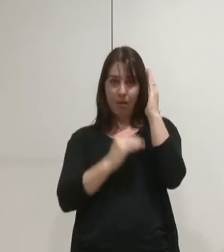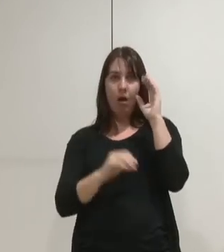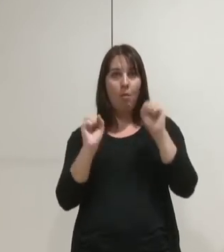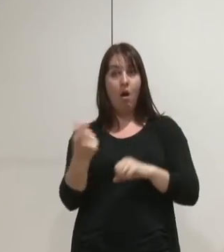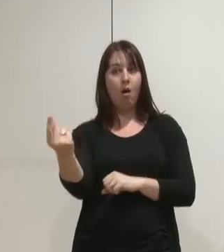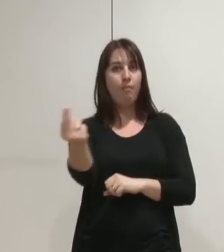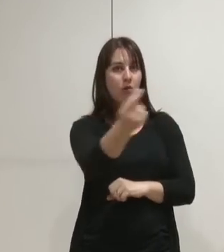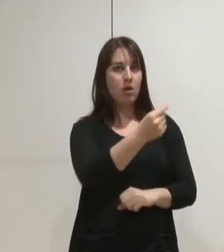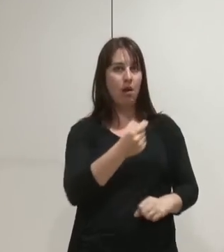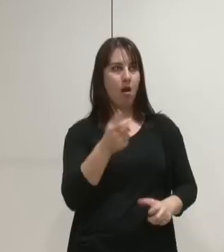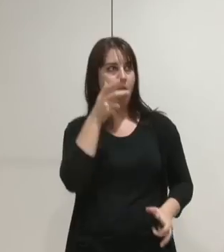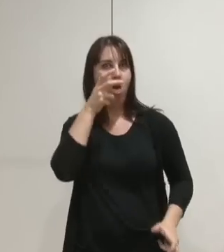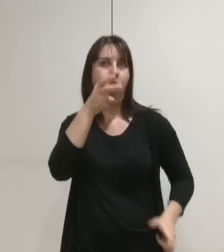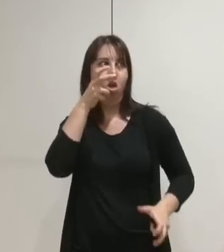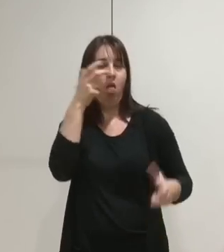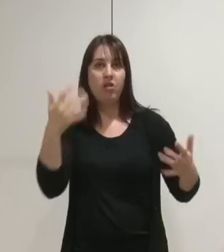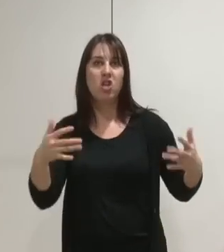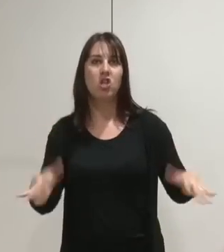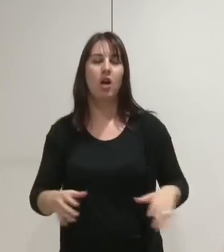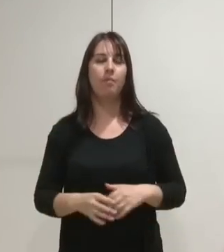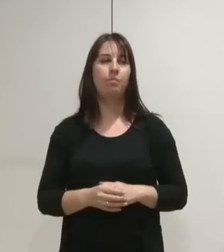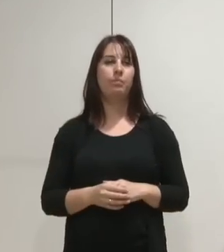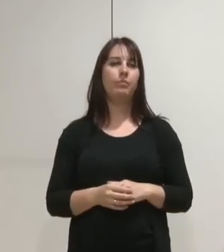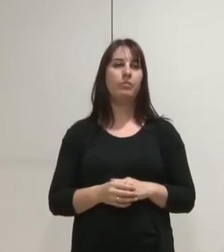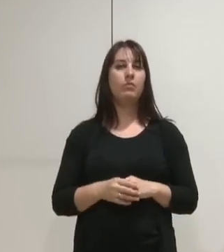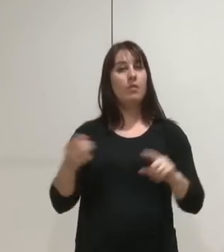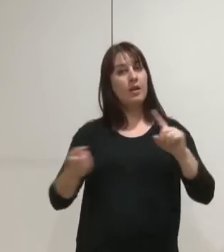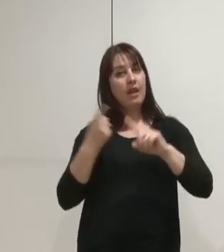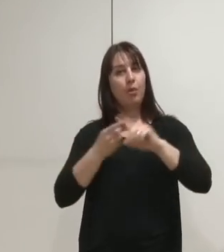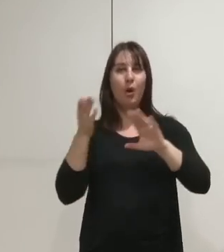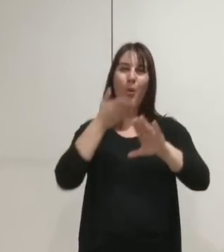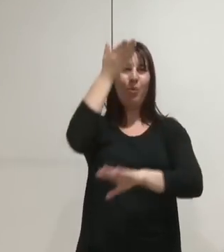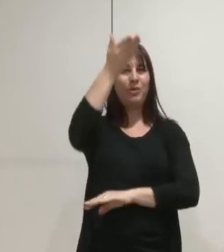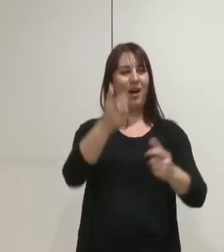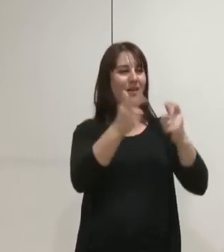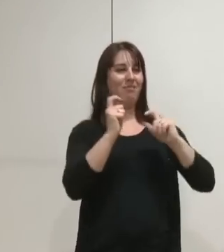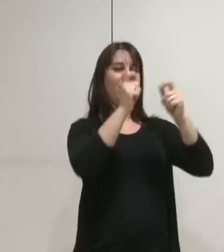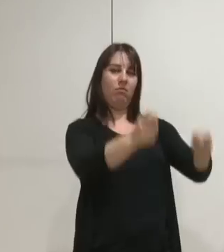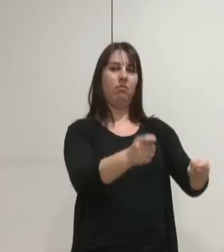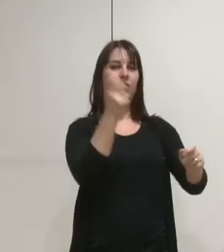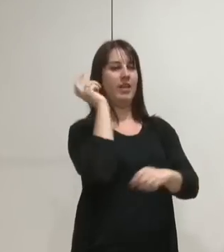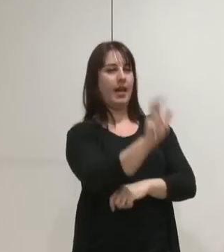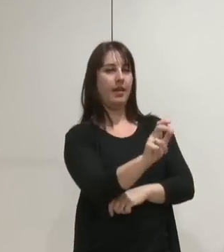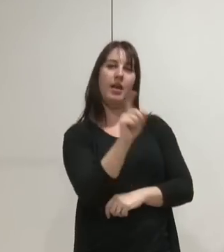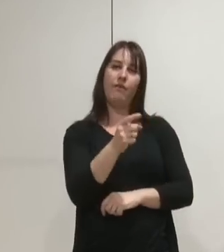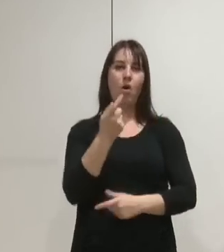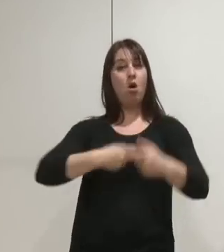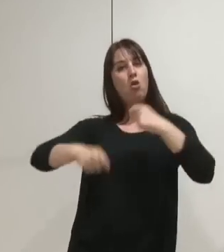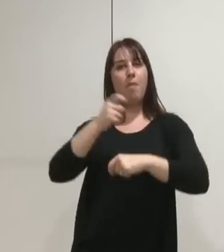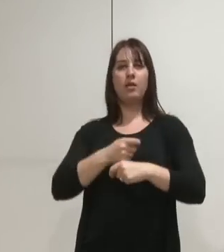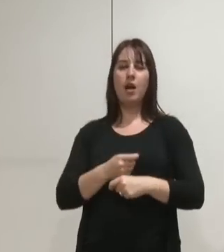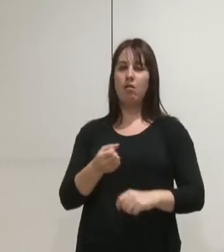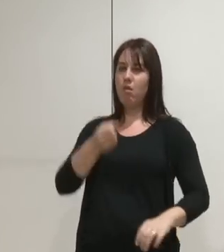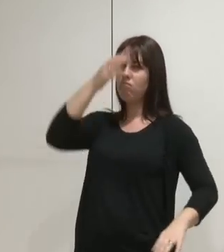potentiels il est nécessaire que le futur délégataire amène un savoir-faire commercial afin de dynamiser le